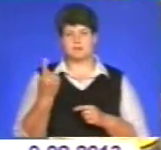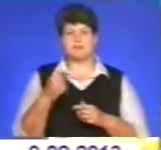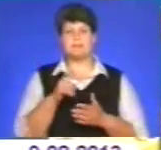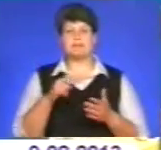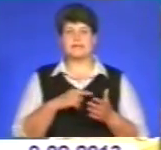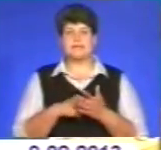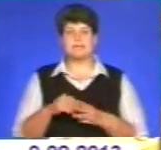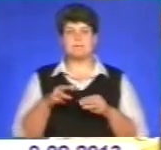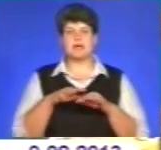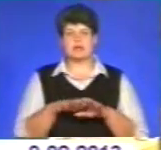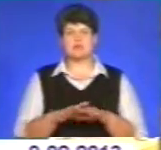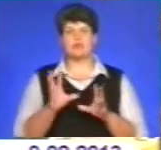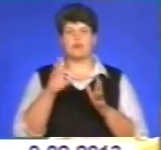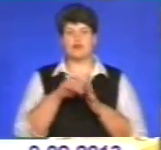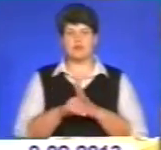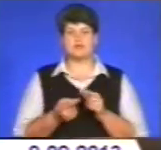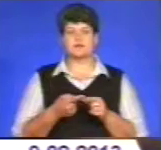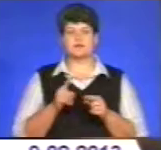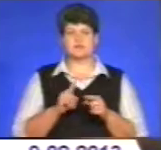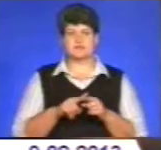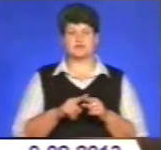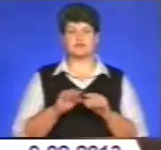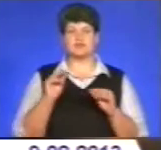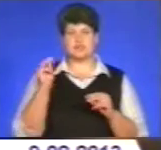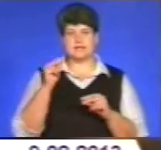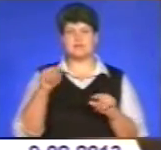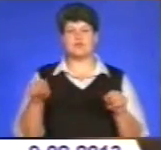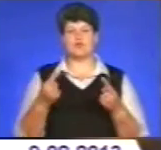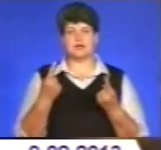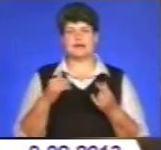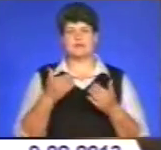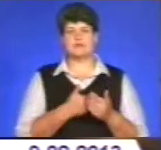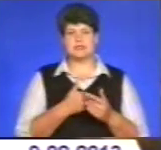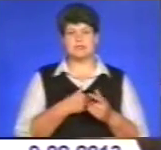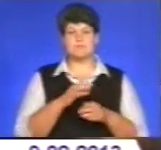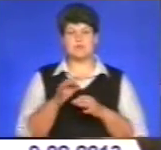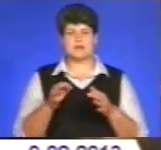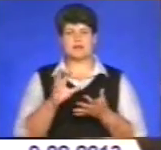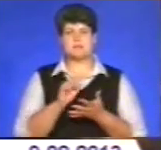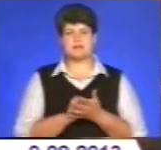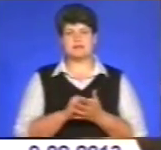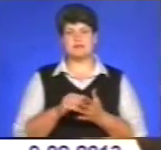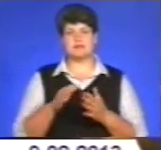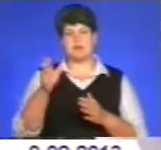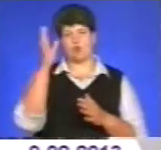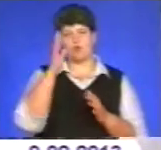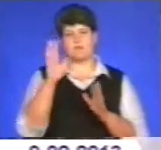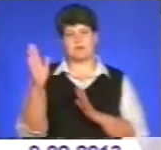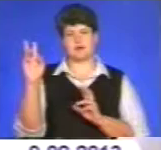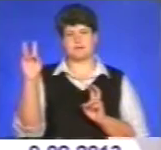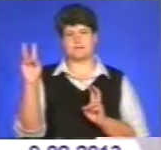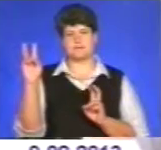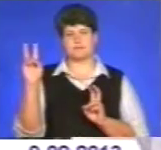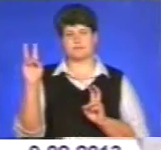Питання механізмів впровадження таких розробок вчених та створенням інноваційних проєктів і займається науковий парк. Науковий